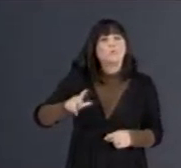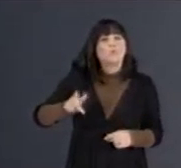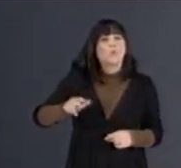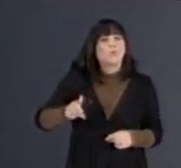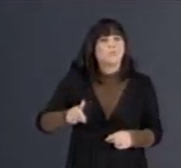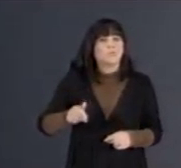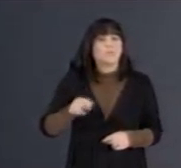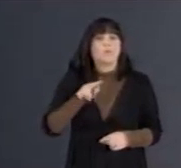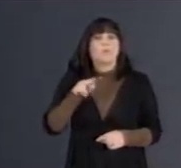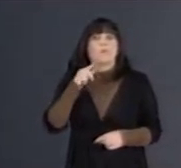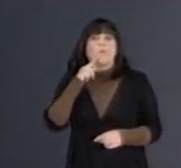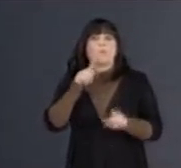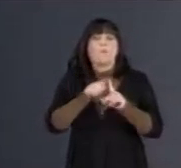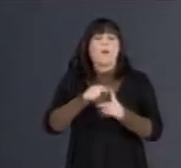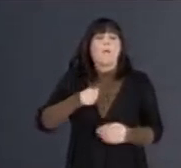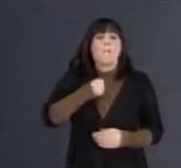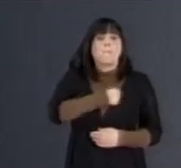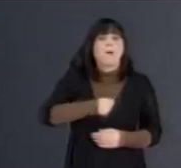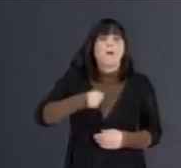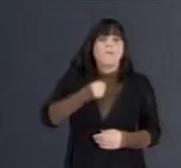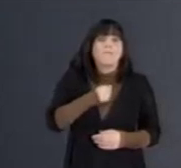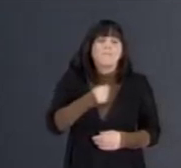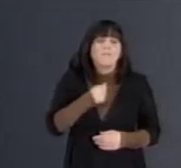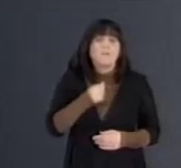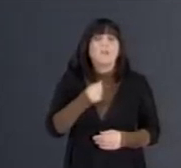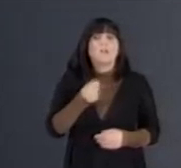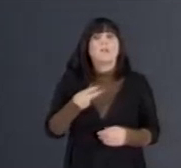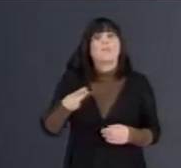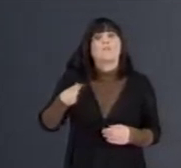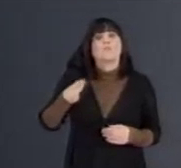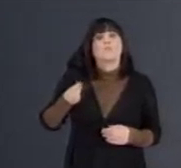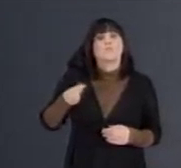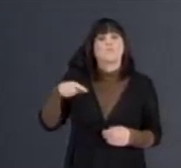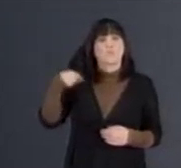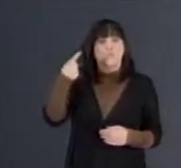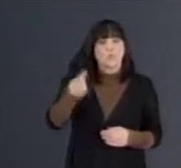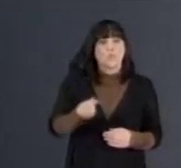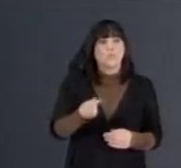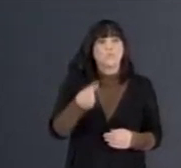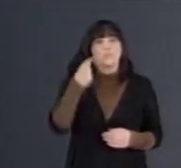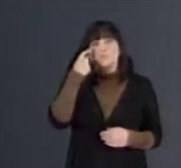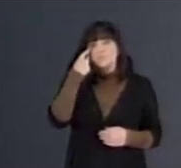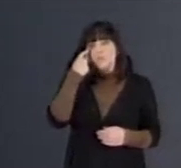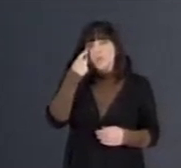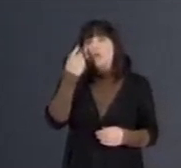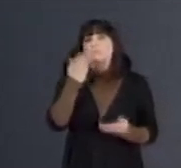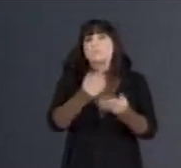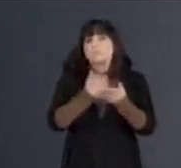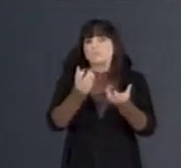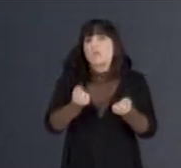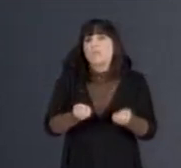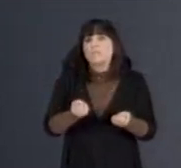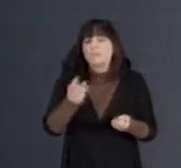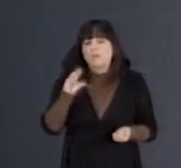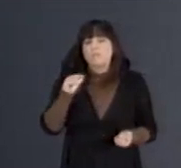u għat jienat domenu sej rrifondi xifluq seġi fil-ġajt jieder li jem korruzzjoni